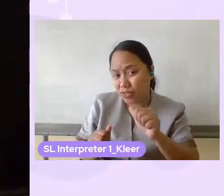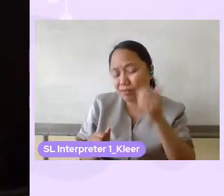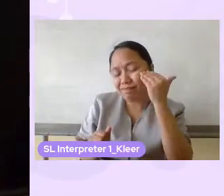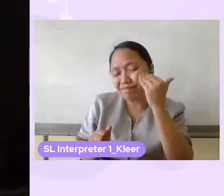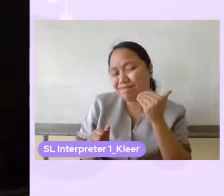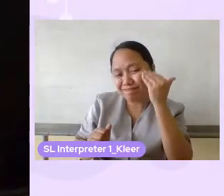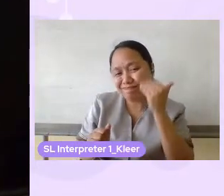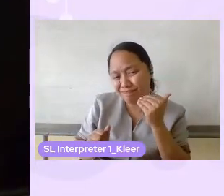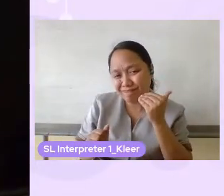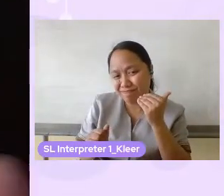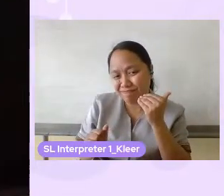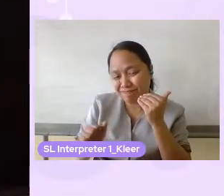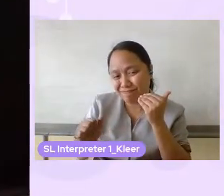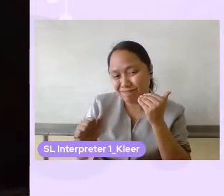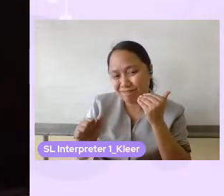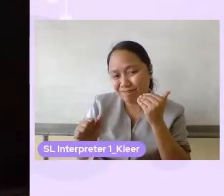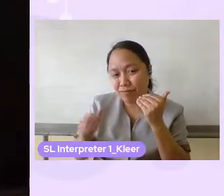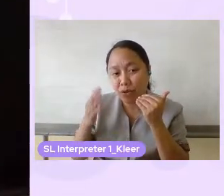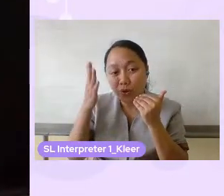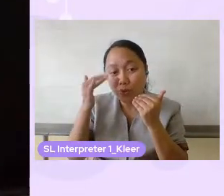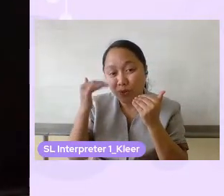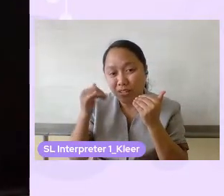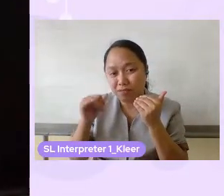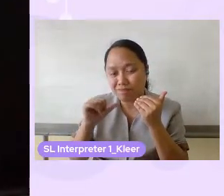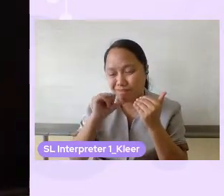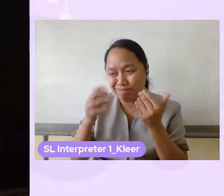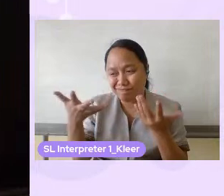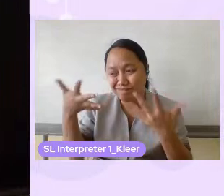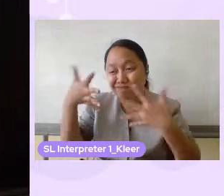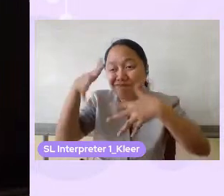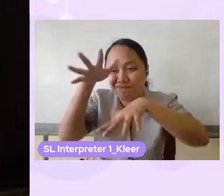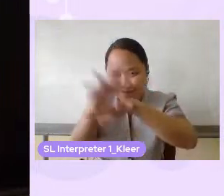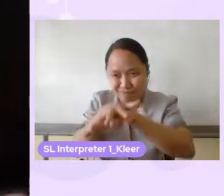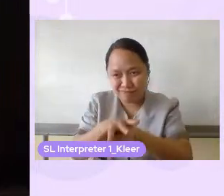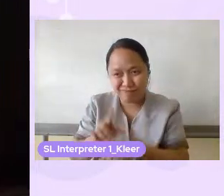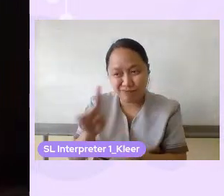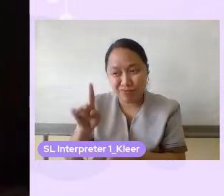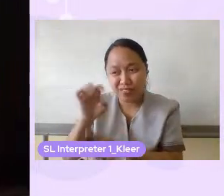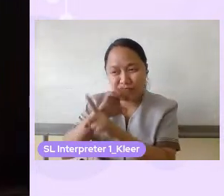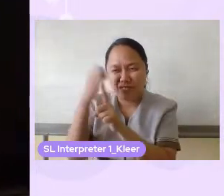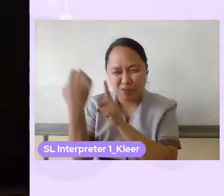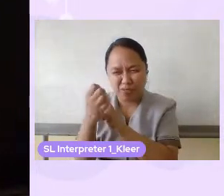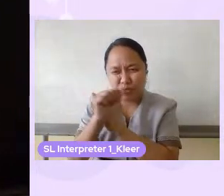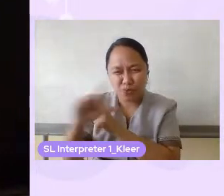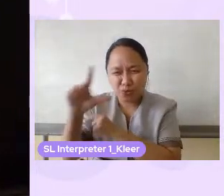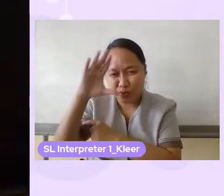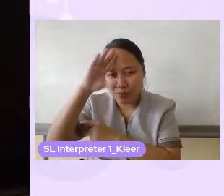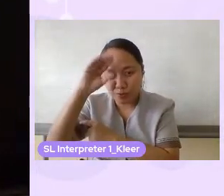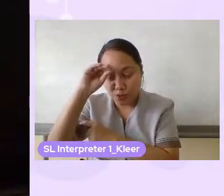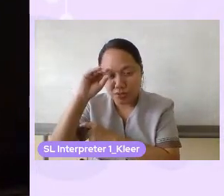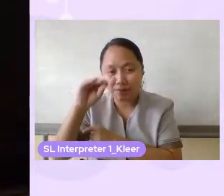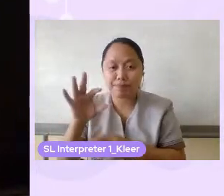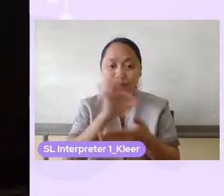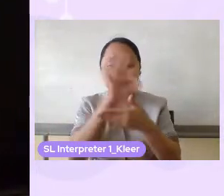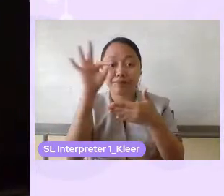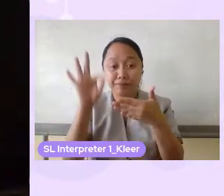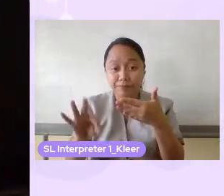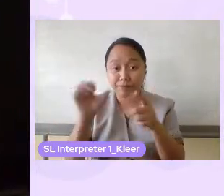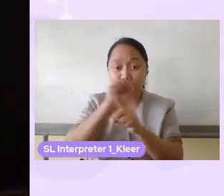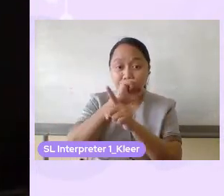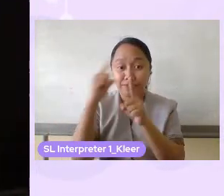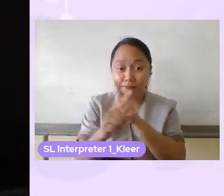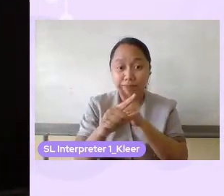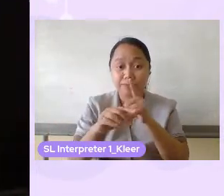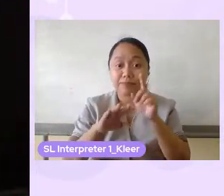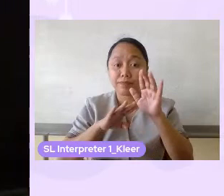Kukulangin tayo ng creativity kasi hindi inclusive yung ating environment. And finally, social development and inclusion. Paano ito? Kung